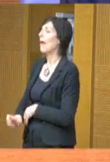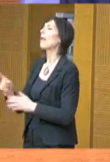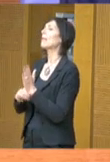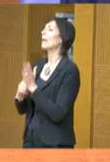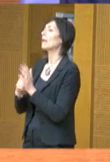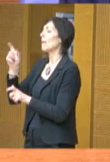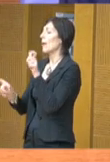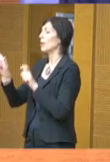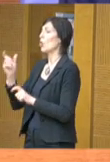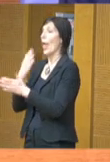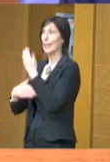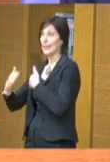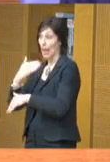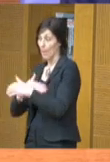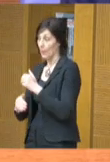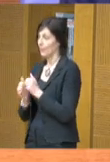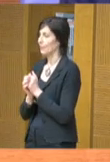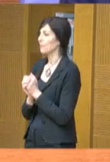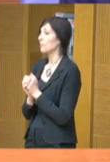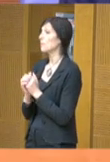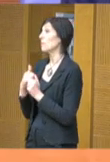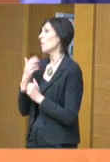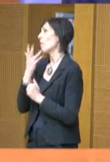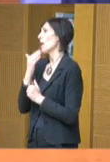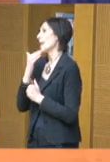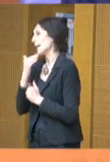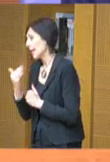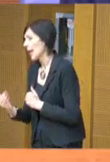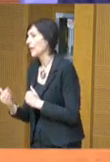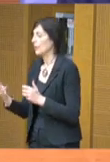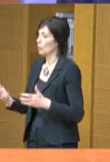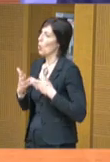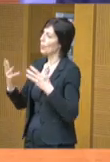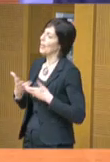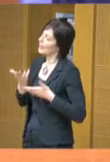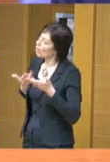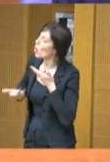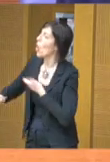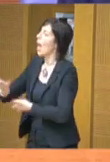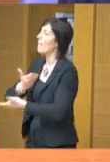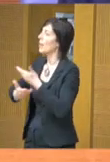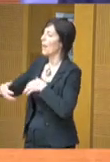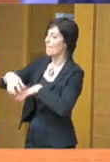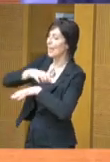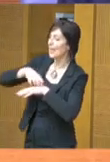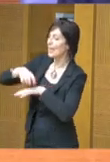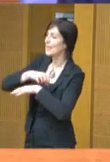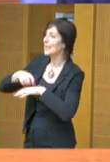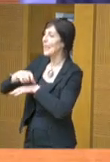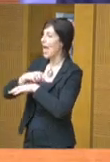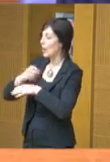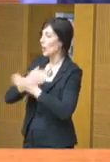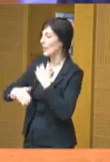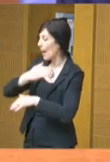disabilità. Mi preme ringraziare, ma soprattutto essere contenta della collaborazione tra il Ministero della Disabilità e il